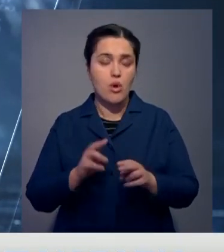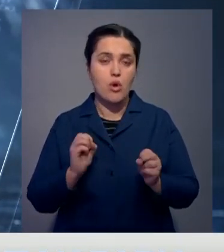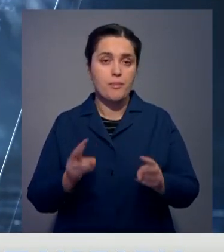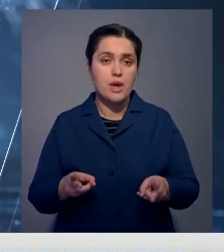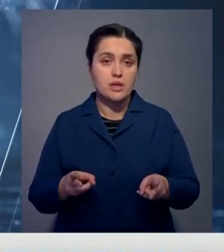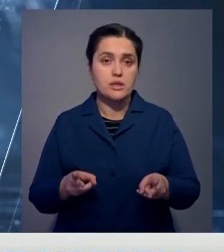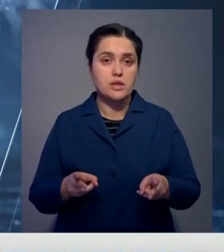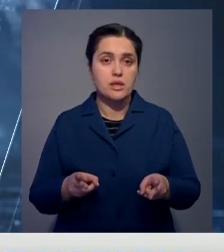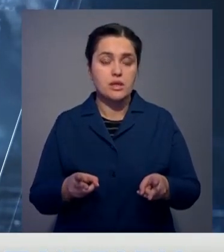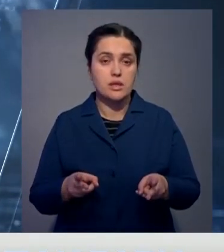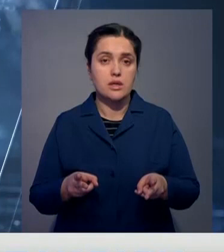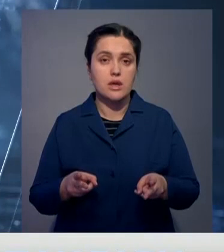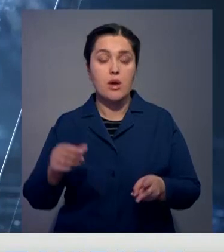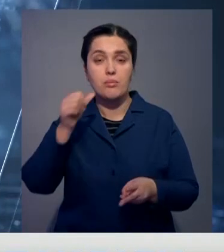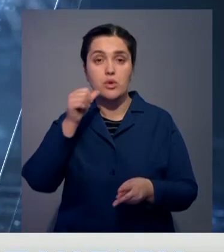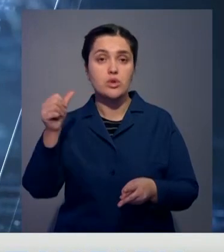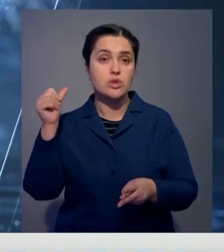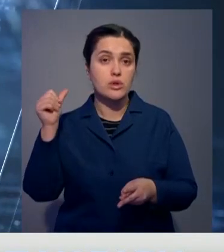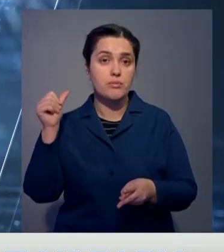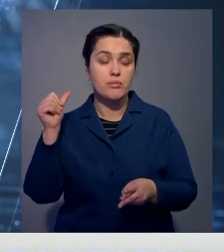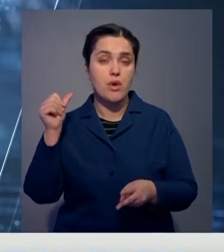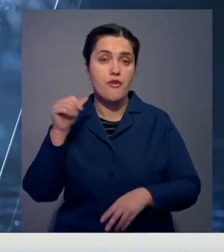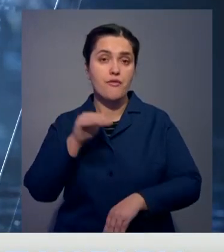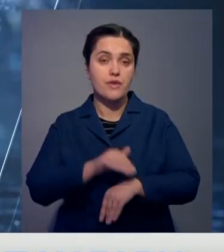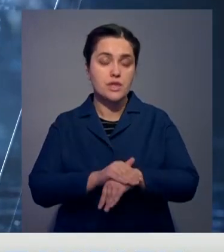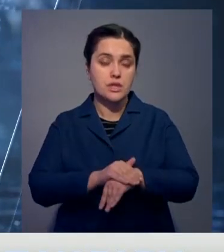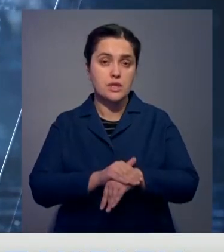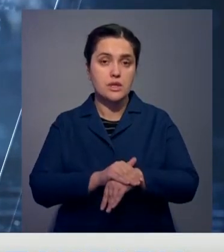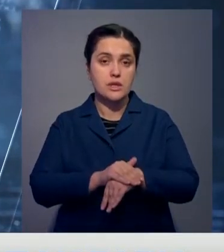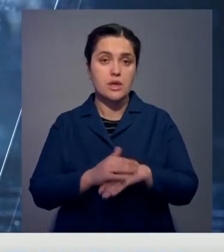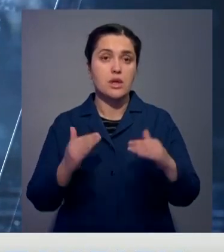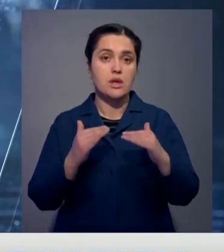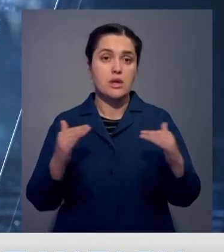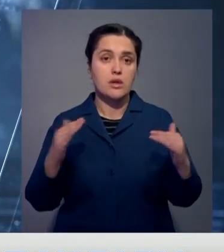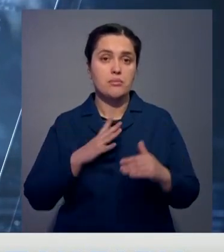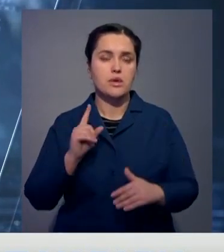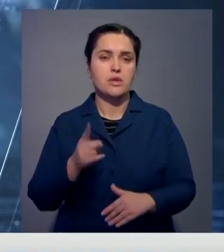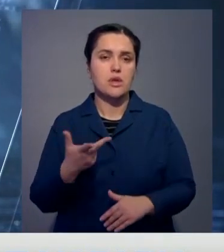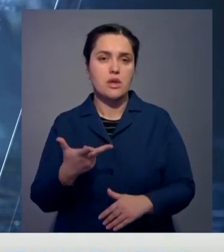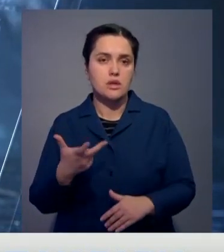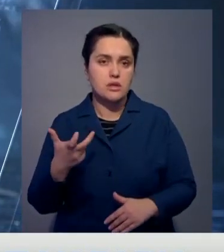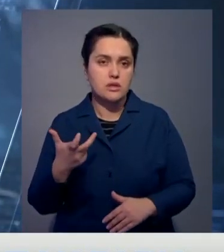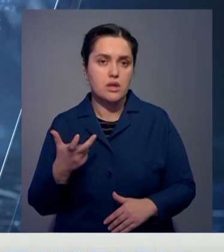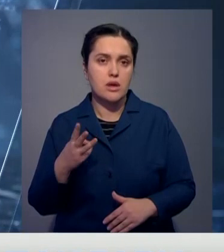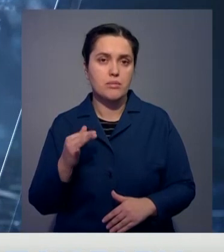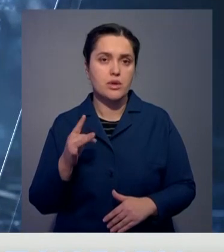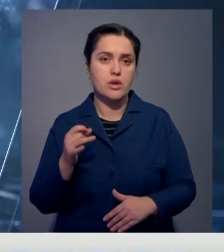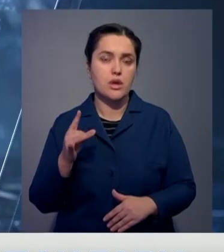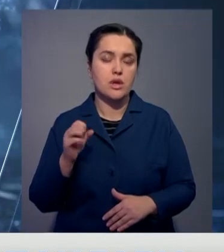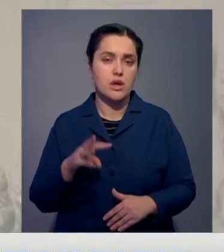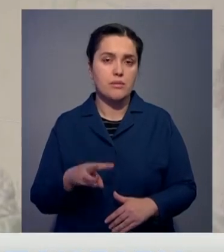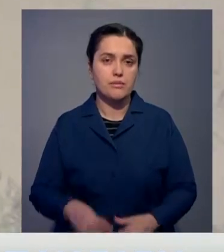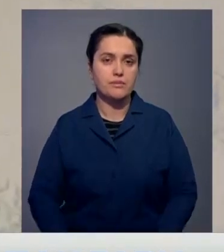Но в прошлом году фиксировались уровни 1300 микрограмм на кубический